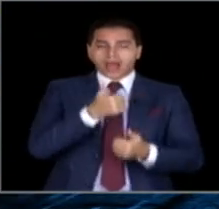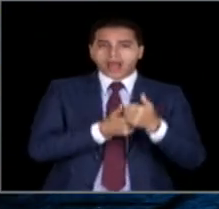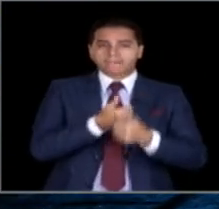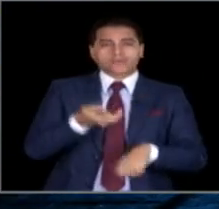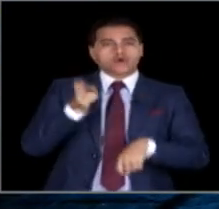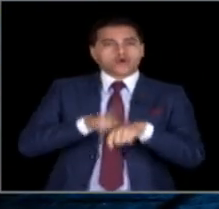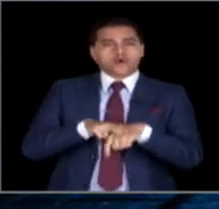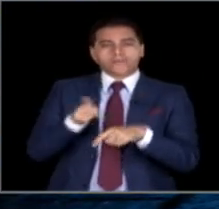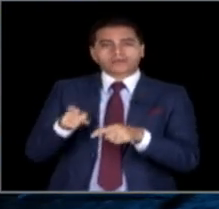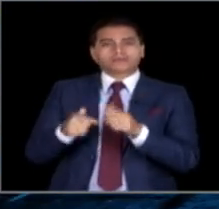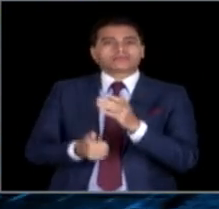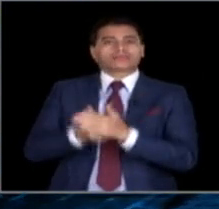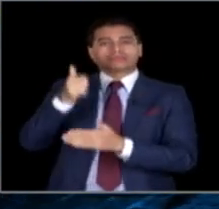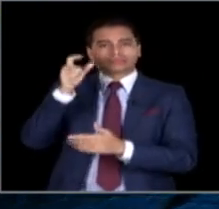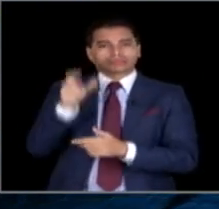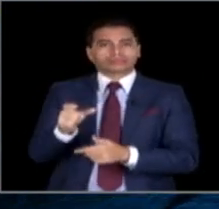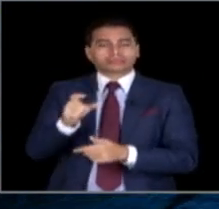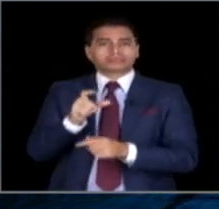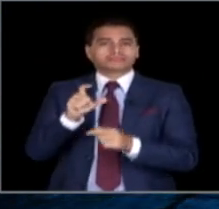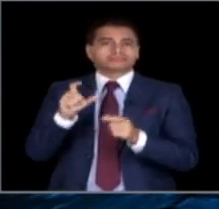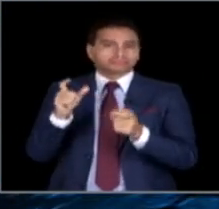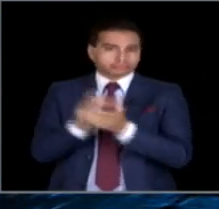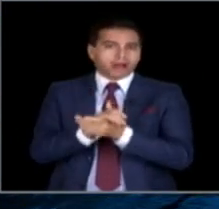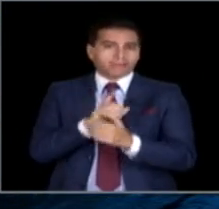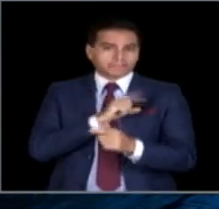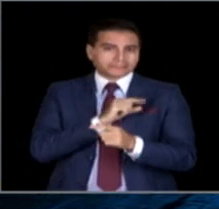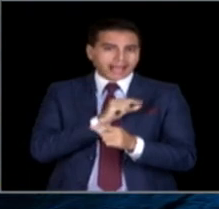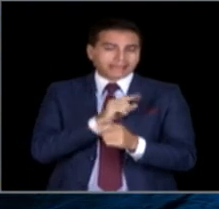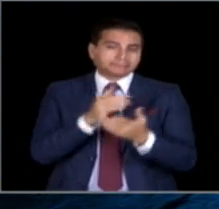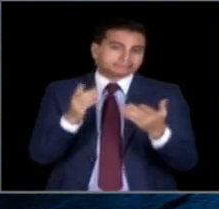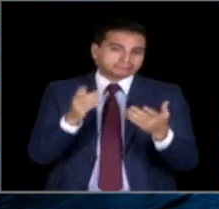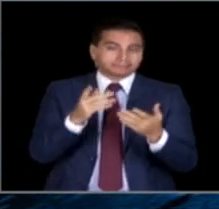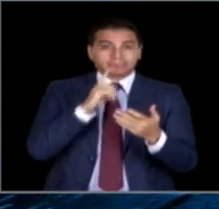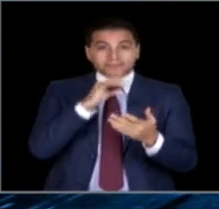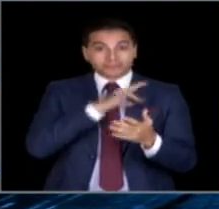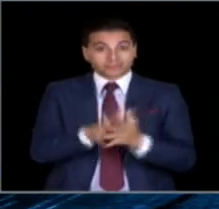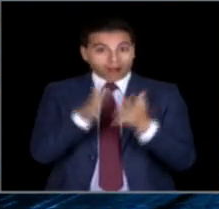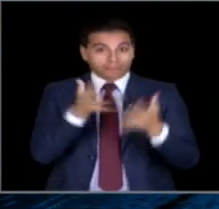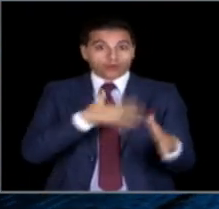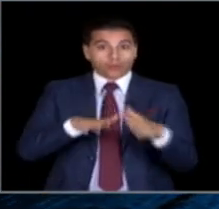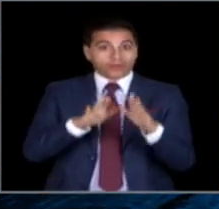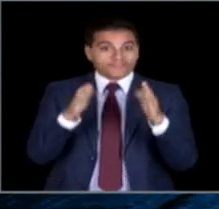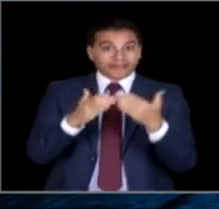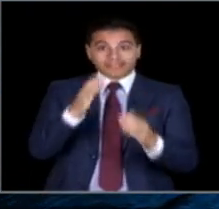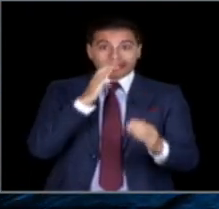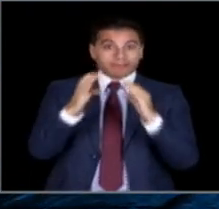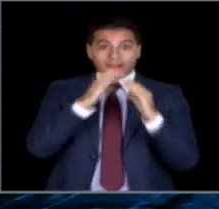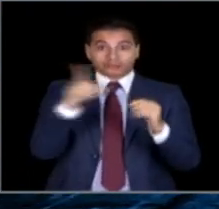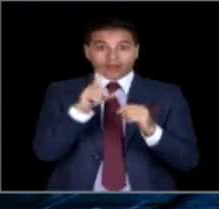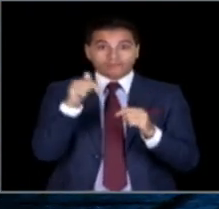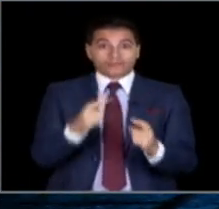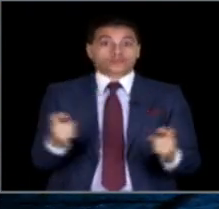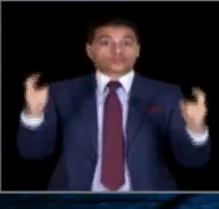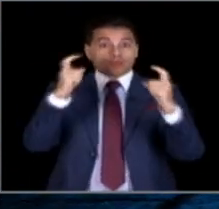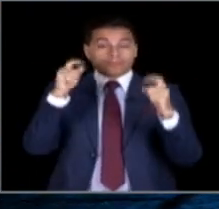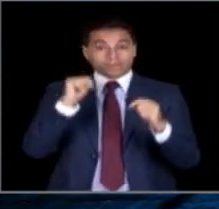اللي حيحصل على لقب أفضل لاعب؟ ومين هو اللاعب المثالي؟ أما المكسب الأكبر إن كل إجابة صحيحة